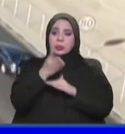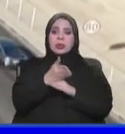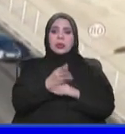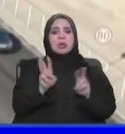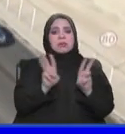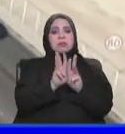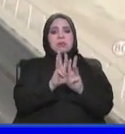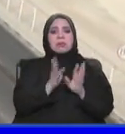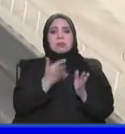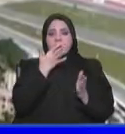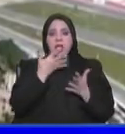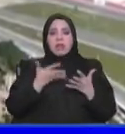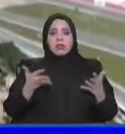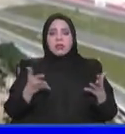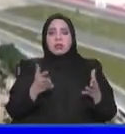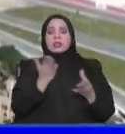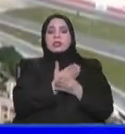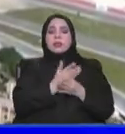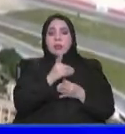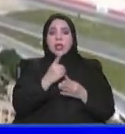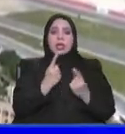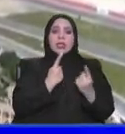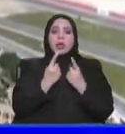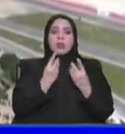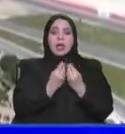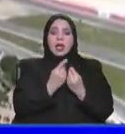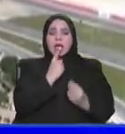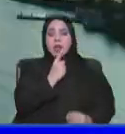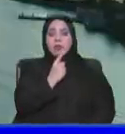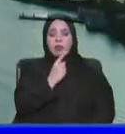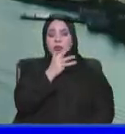تم التعامل مع 169.000